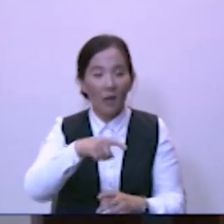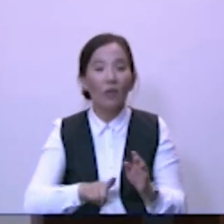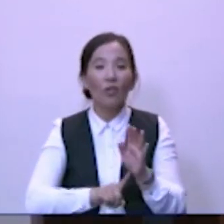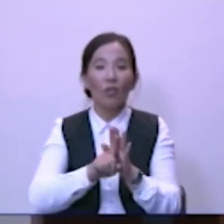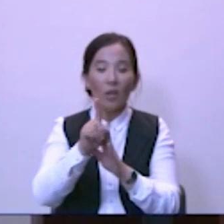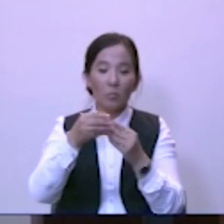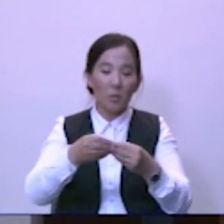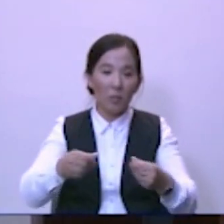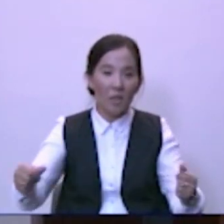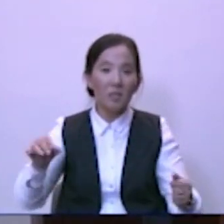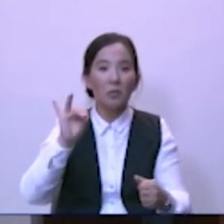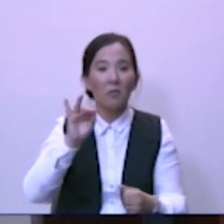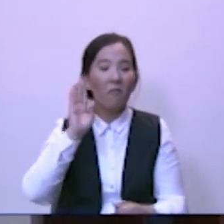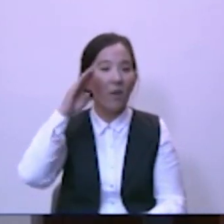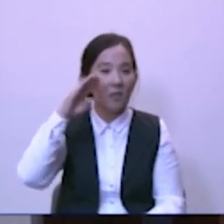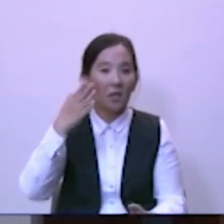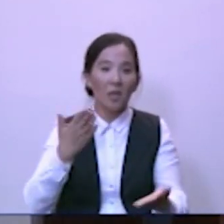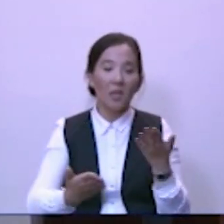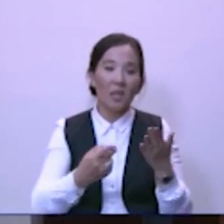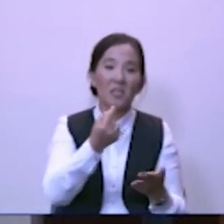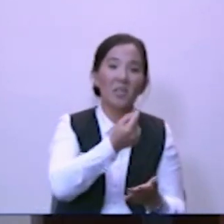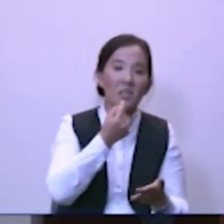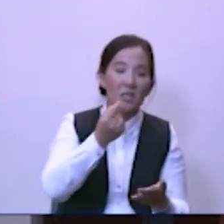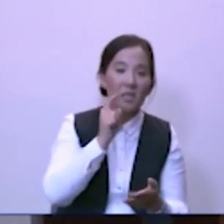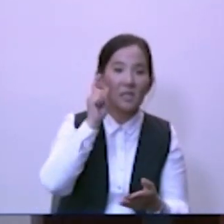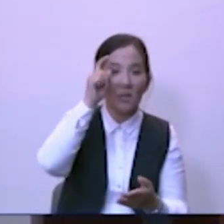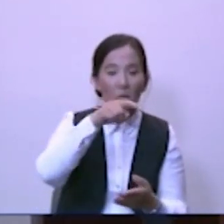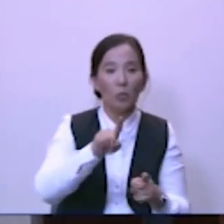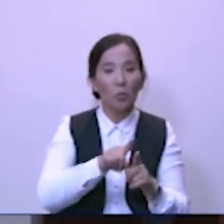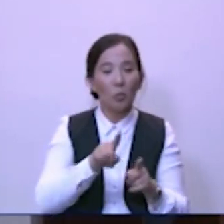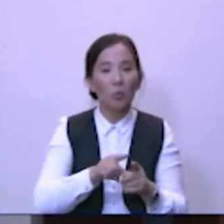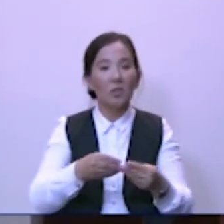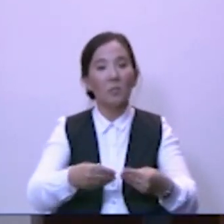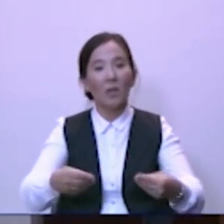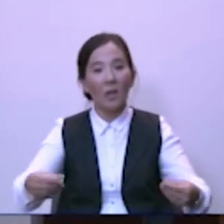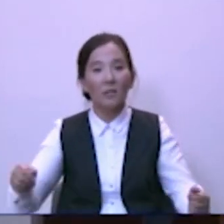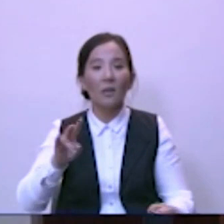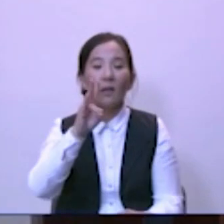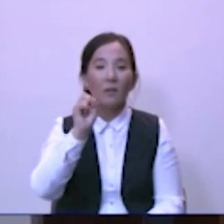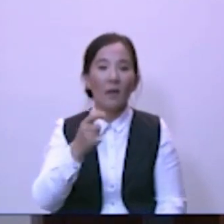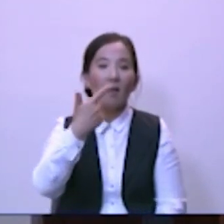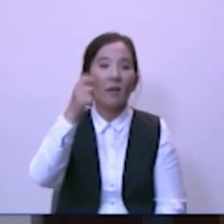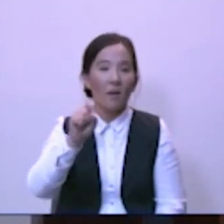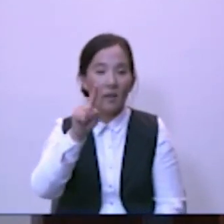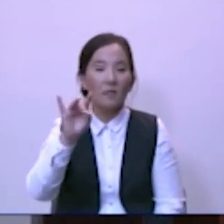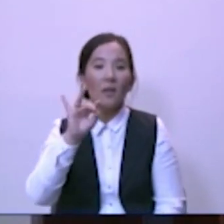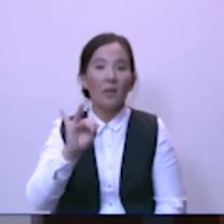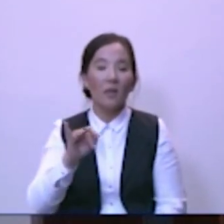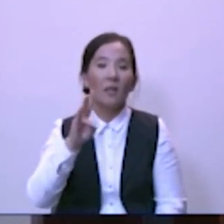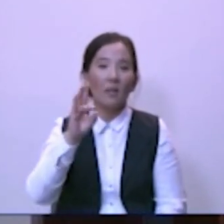газ и воду или сернистая кислота начинает распадаться на сернистый газ и на